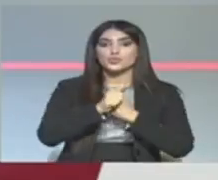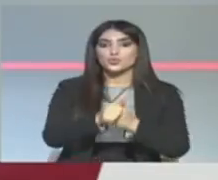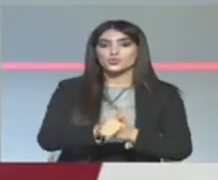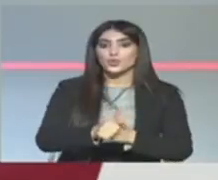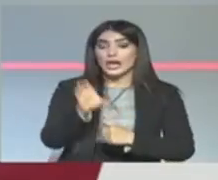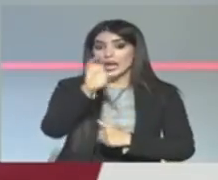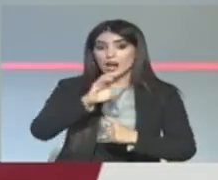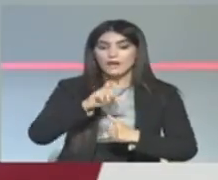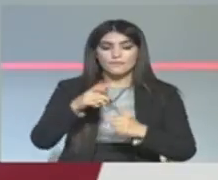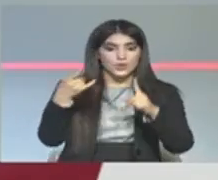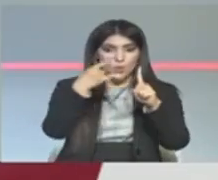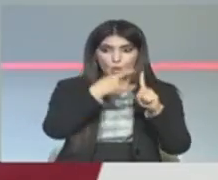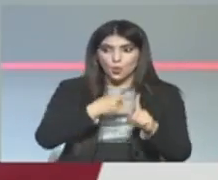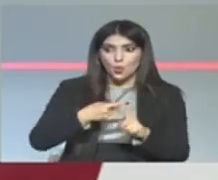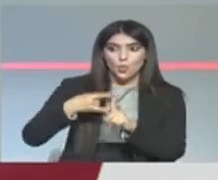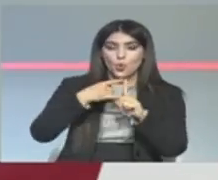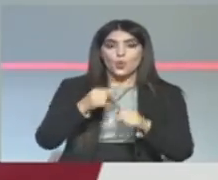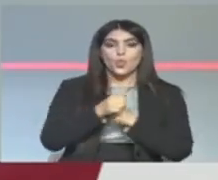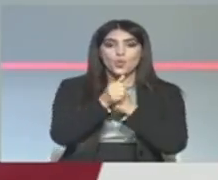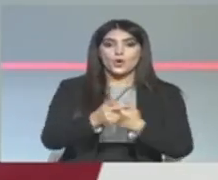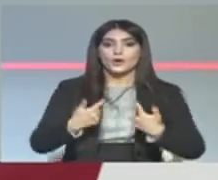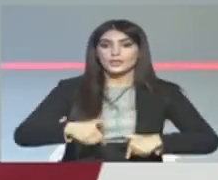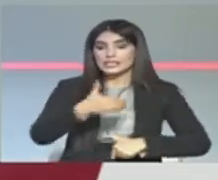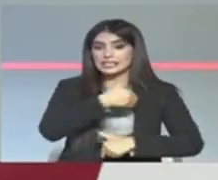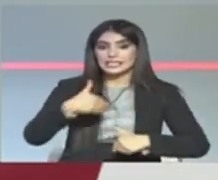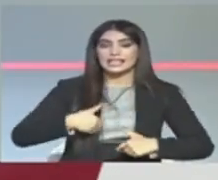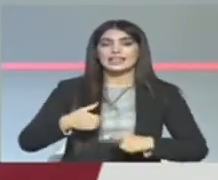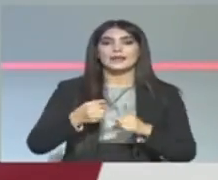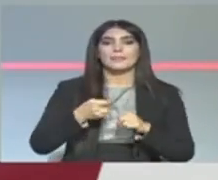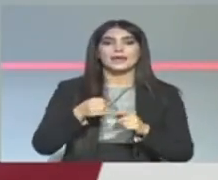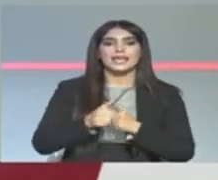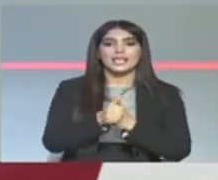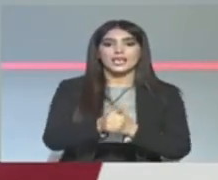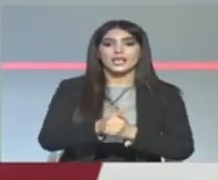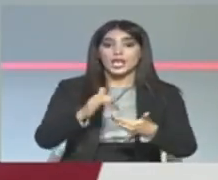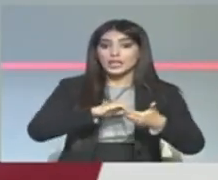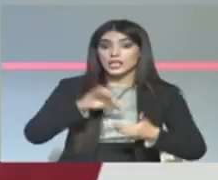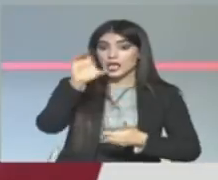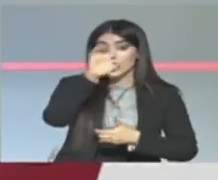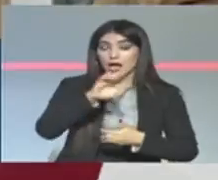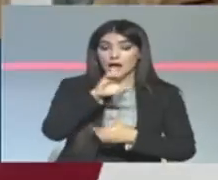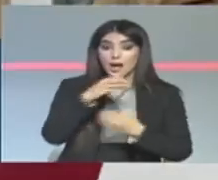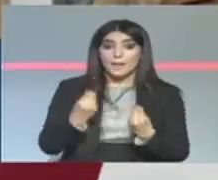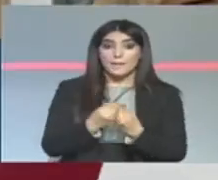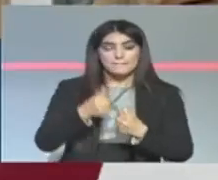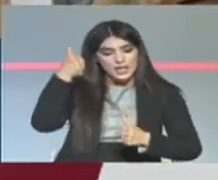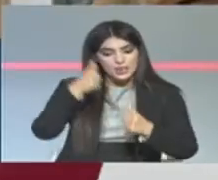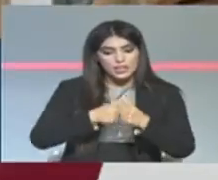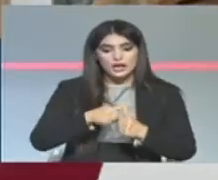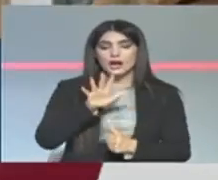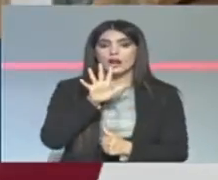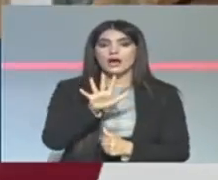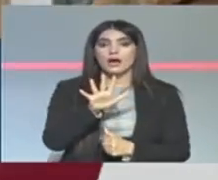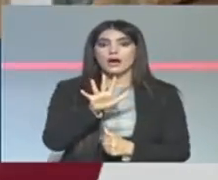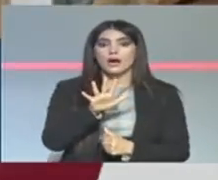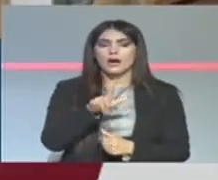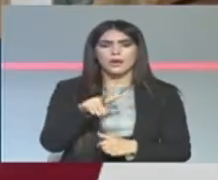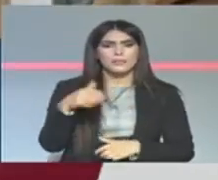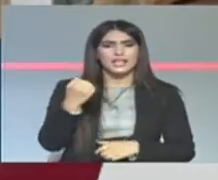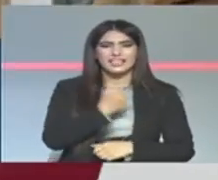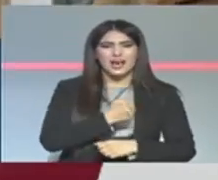الافتراضي ل وزراء داخليه دول الاتحاد والذي يتزامن مع الذكرى الخامسه لهجمات